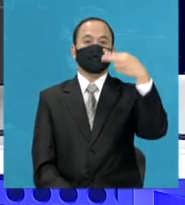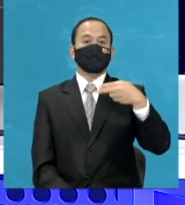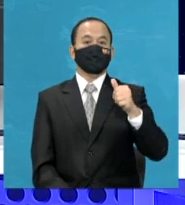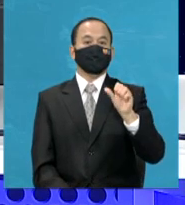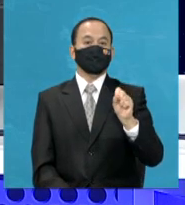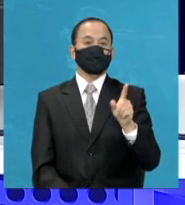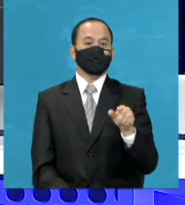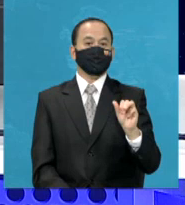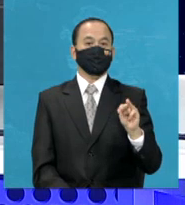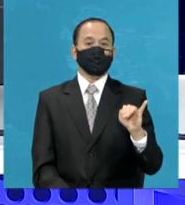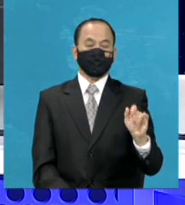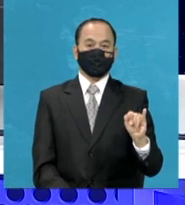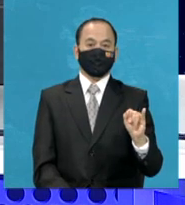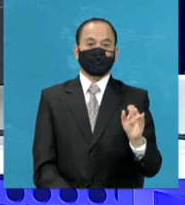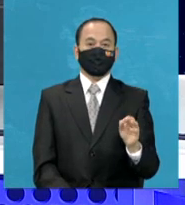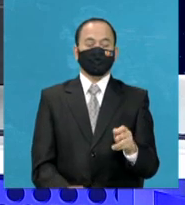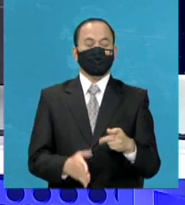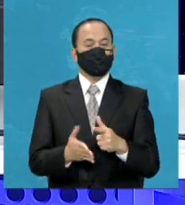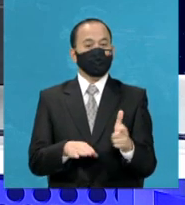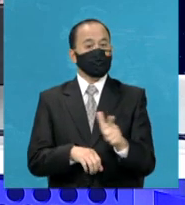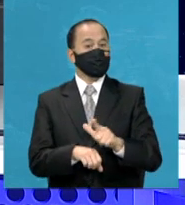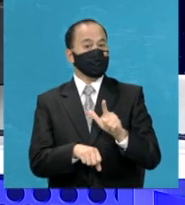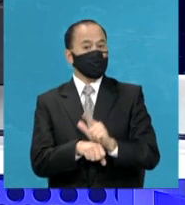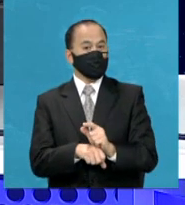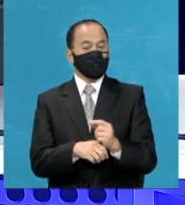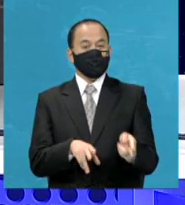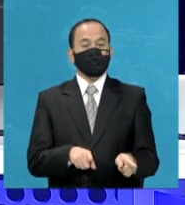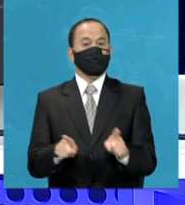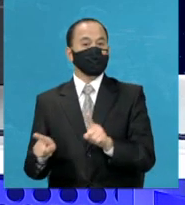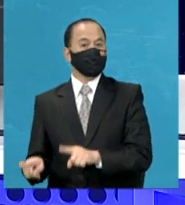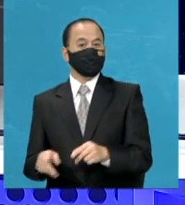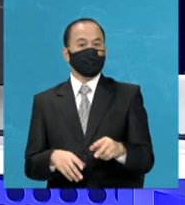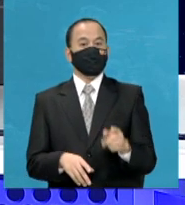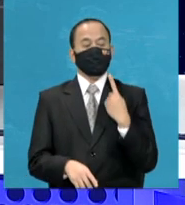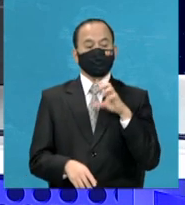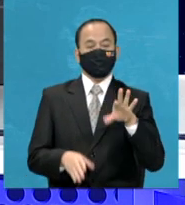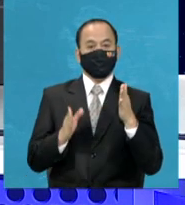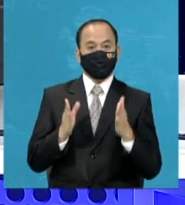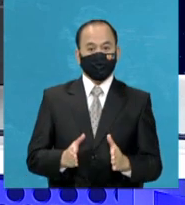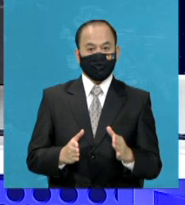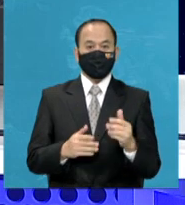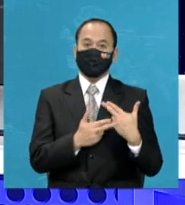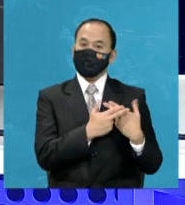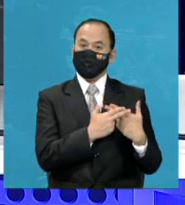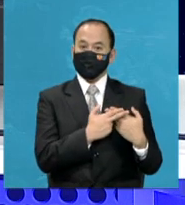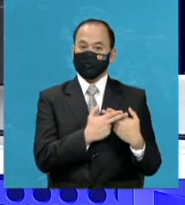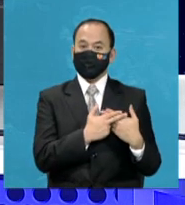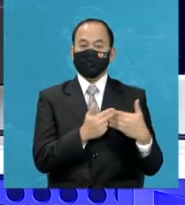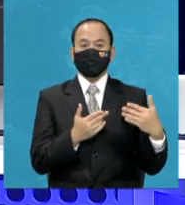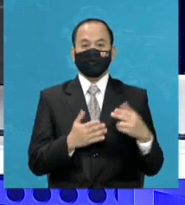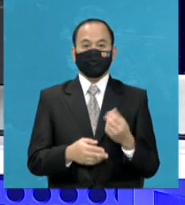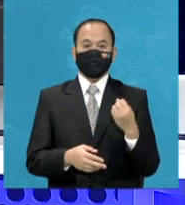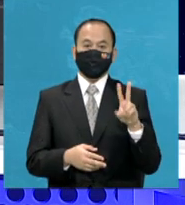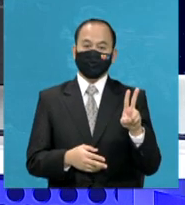Zaini bin Abdul Hasan serta berkenan melantik beliau sebagai pemerintah Angkatan Bersenjata diraja Brunei Ebi